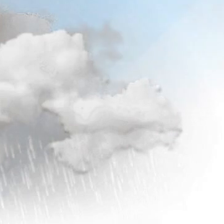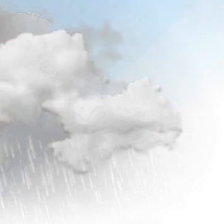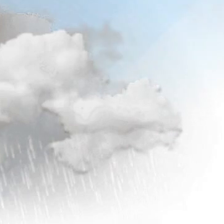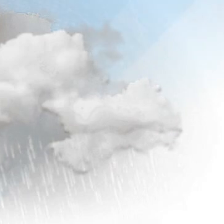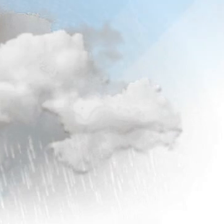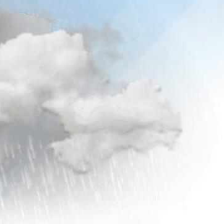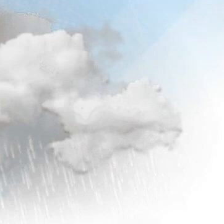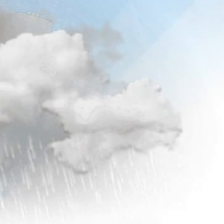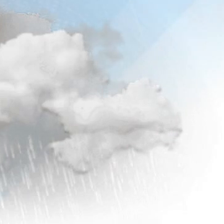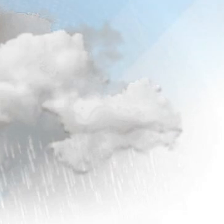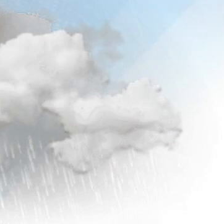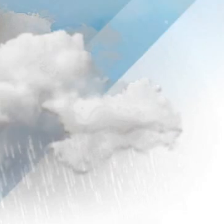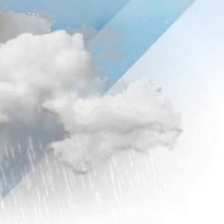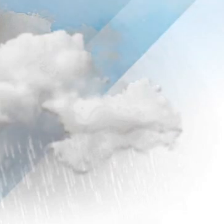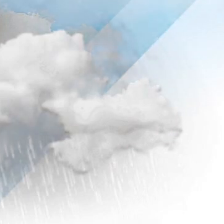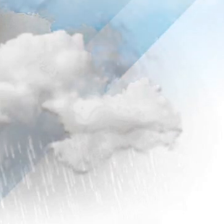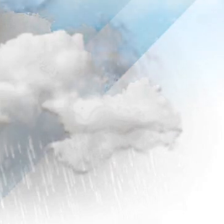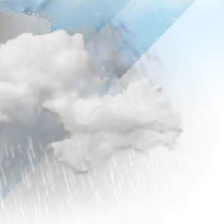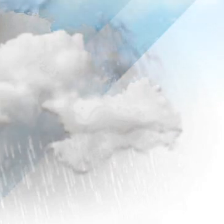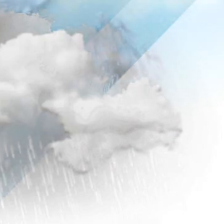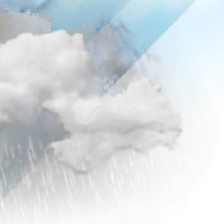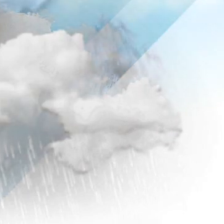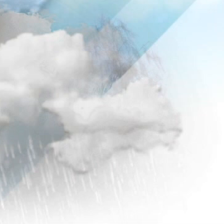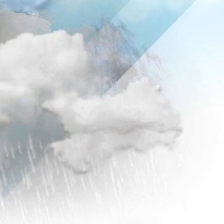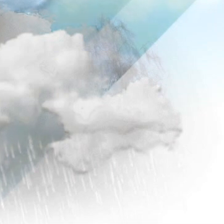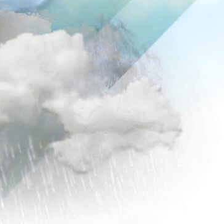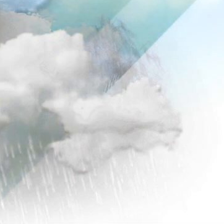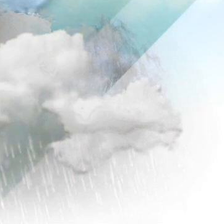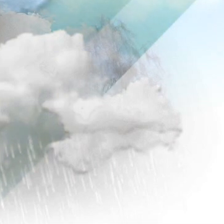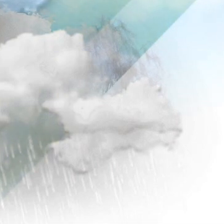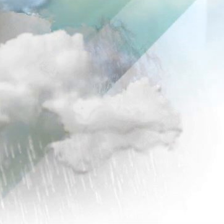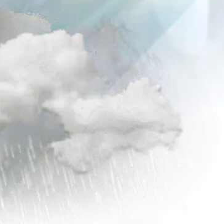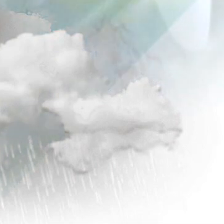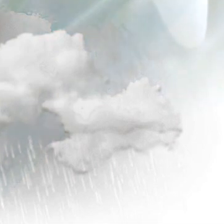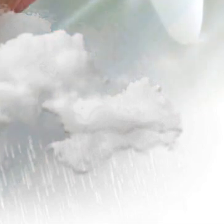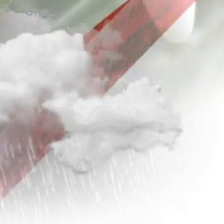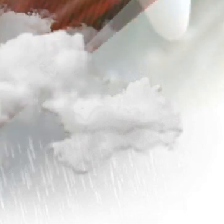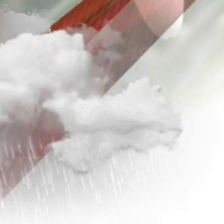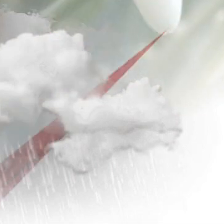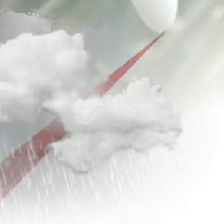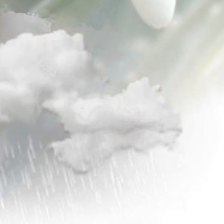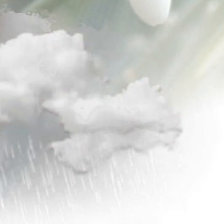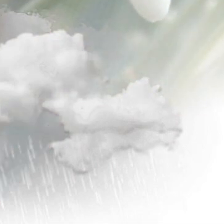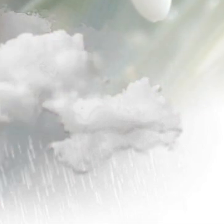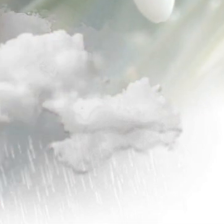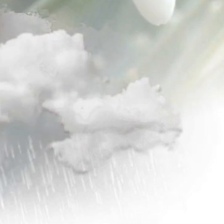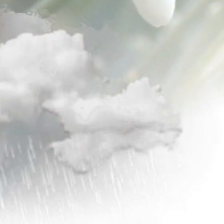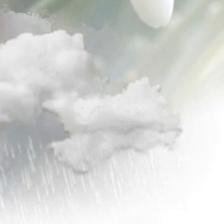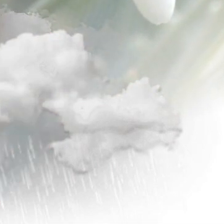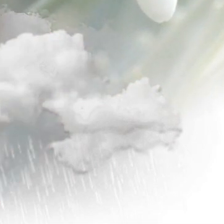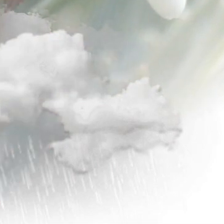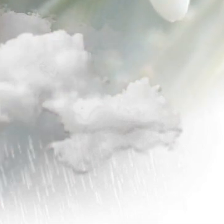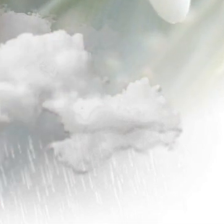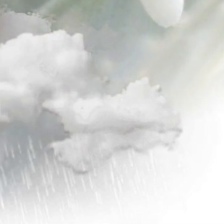Атмосферный тиск 746 миллиметров ртутного слупка. Вільготнасць паветра каля